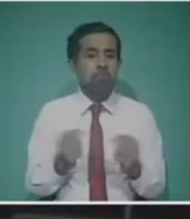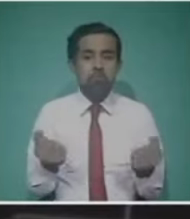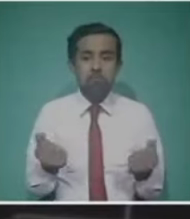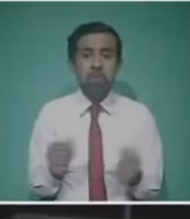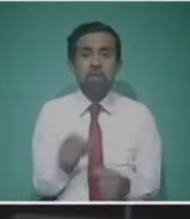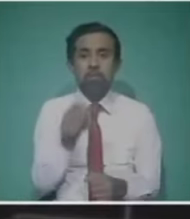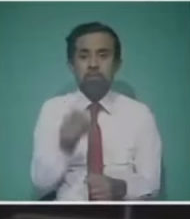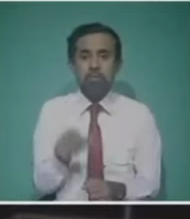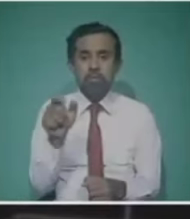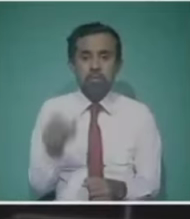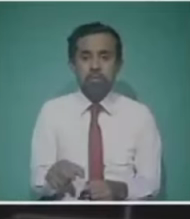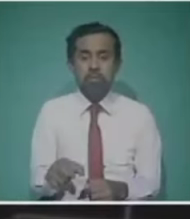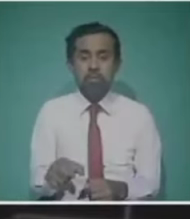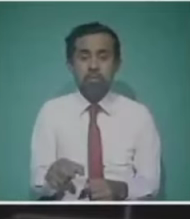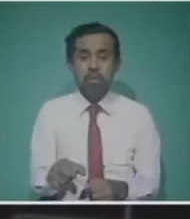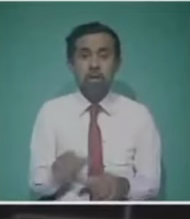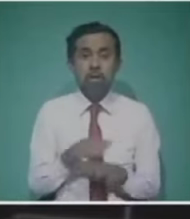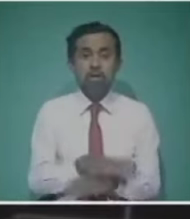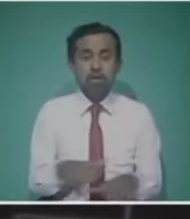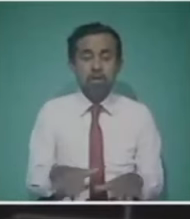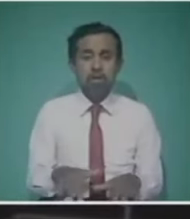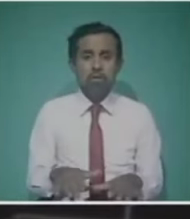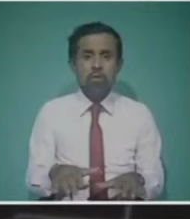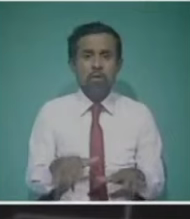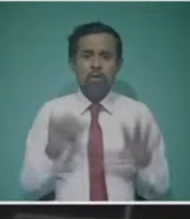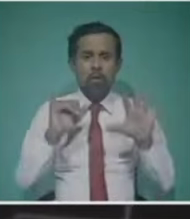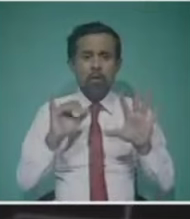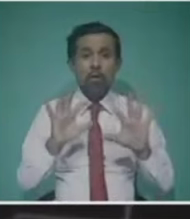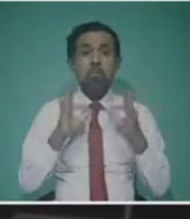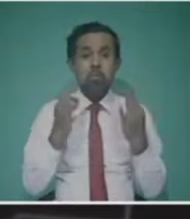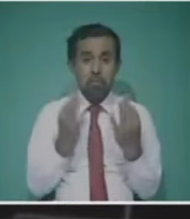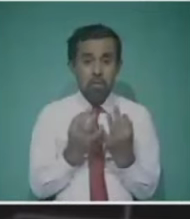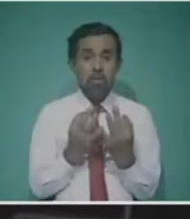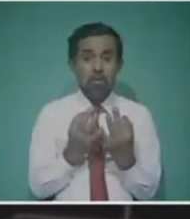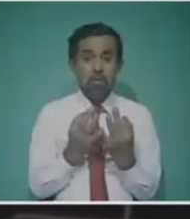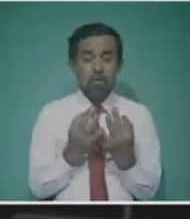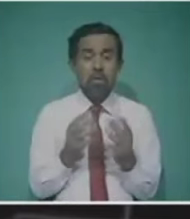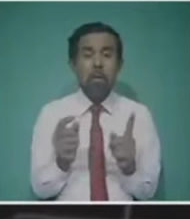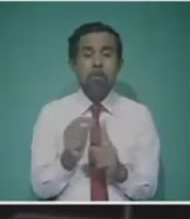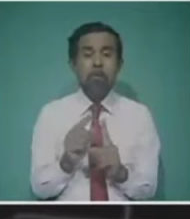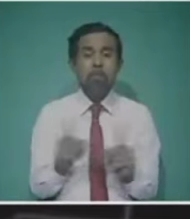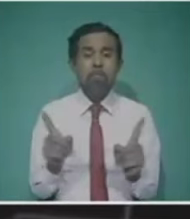5-7 பிள்ளைகள் உள்ள குடும்பங்களுக்கு 10-5 பேர் காணி இல்லாமல் அவர்கள் அலைகிற பொழுது